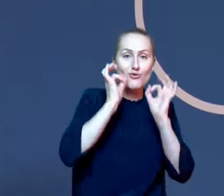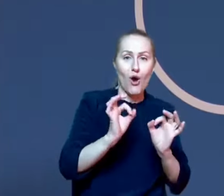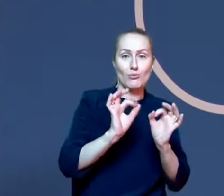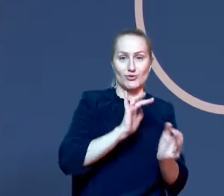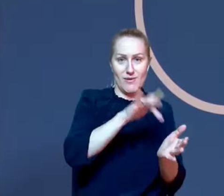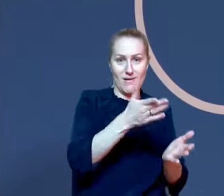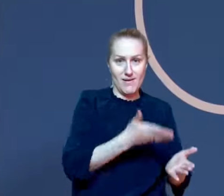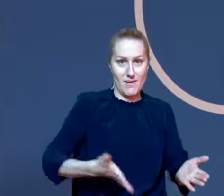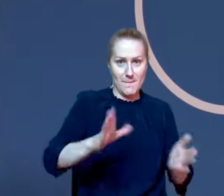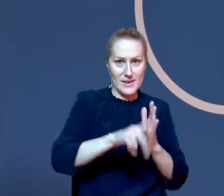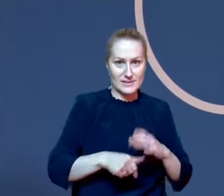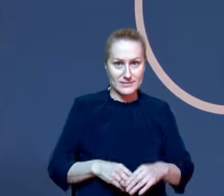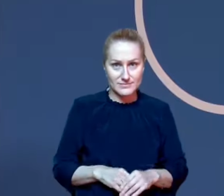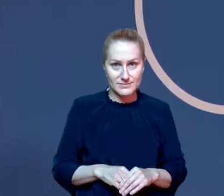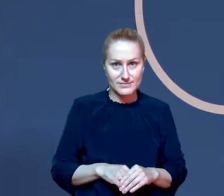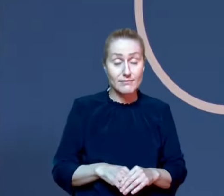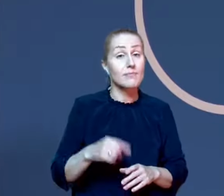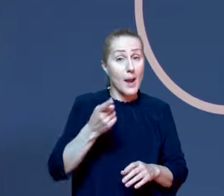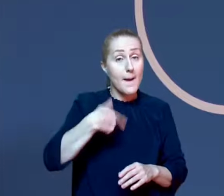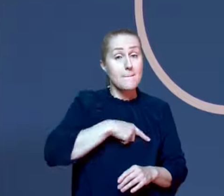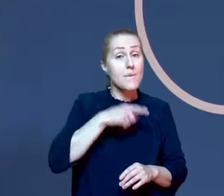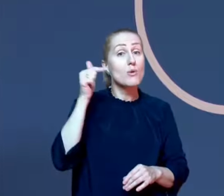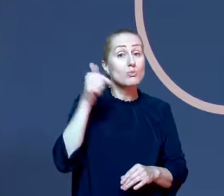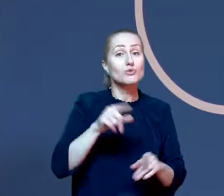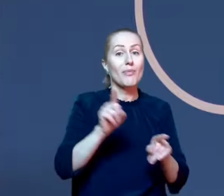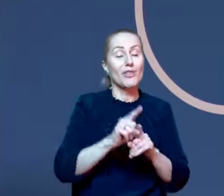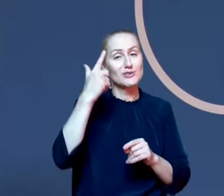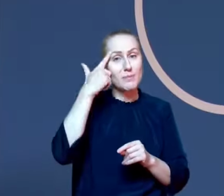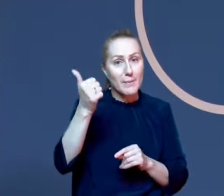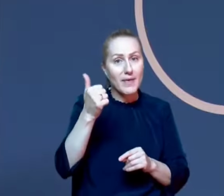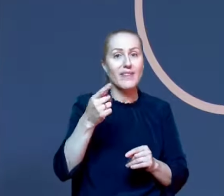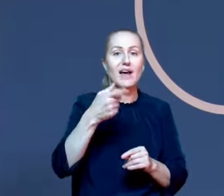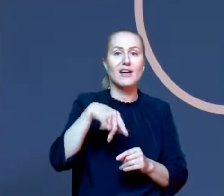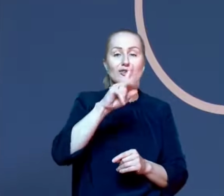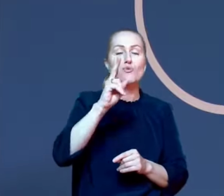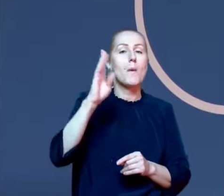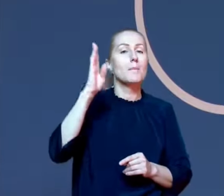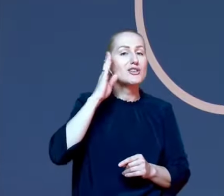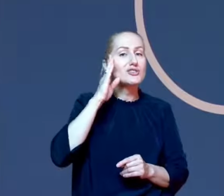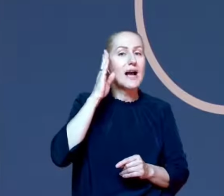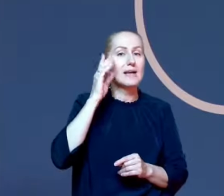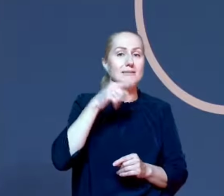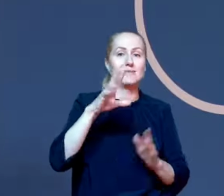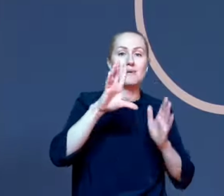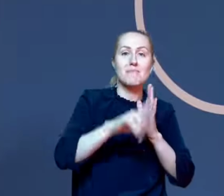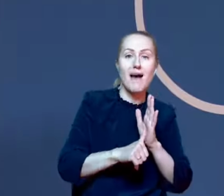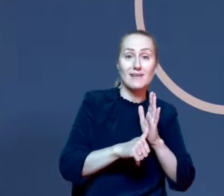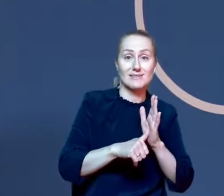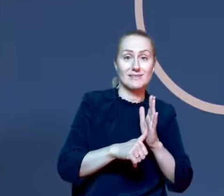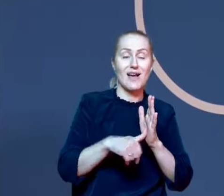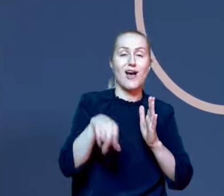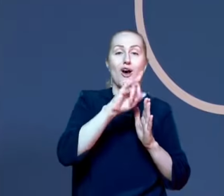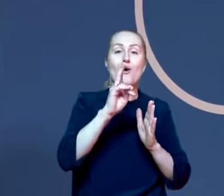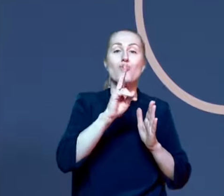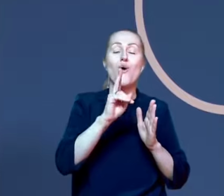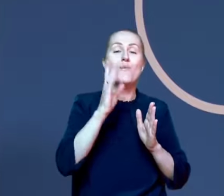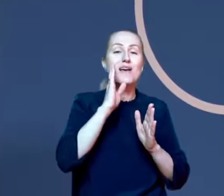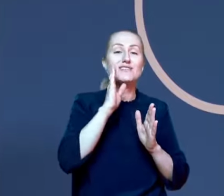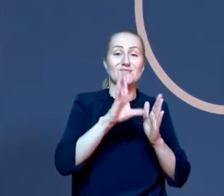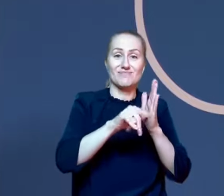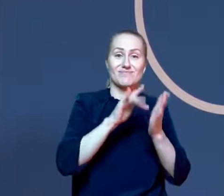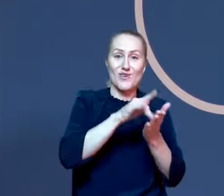mieście. Oczywiście musimy też pamiętać o tym, że mieszkańcy miasta, skoro zrównoważeni, to są tacy,